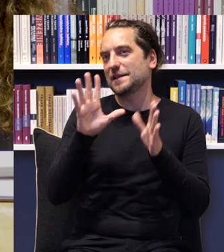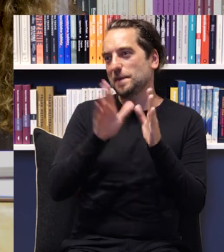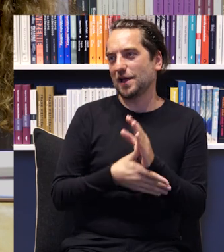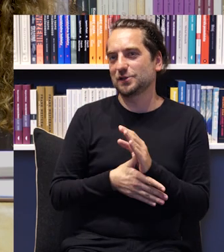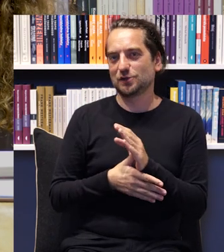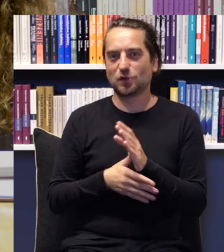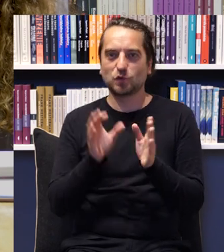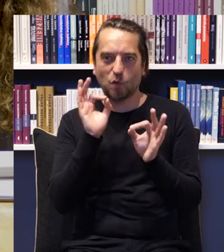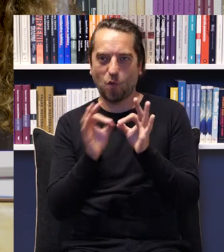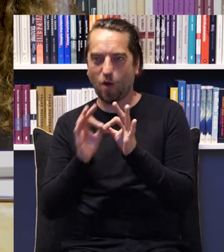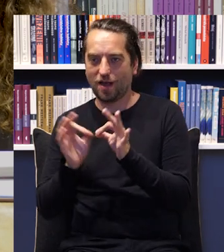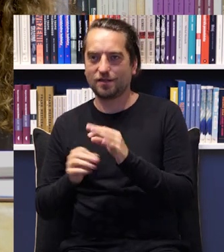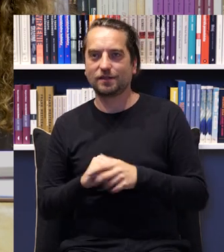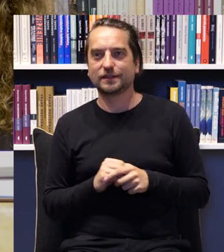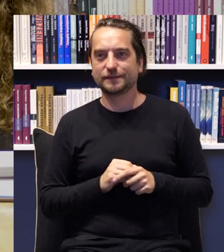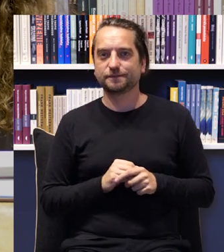gdzieś...